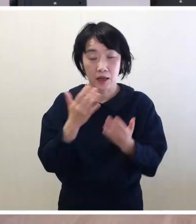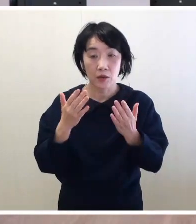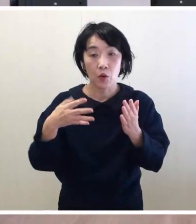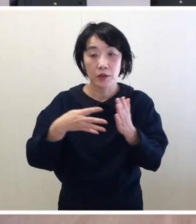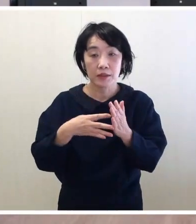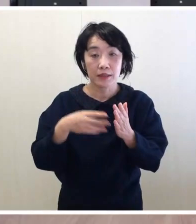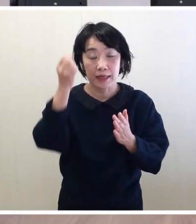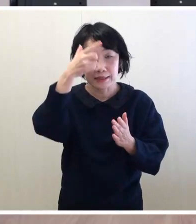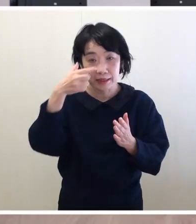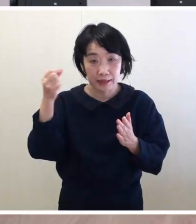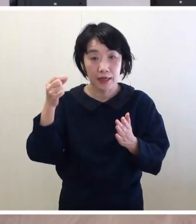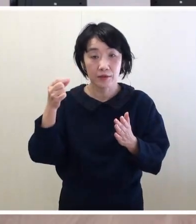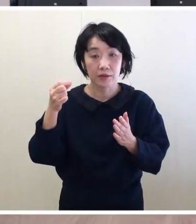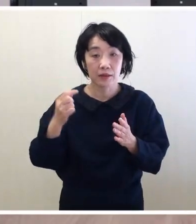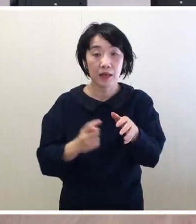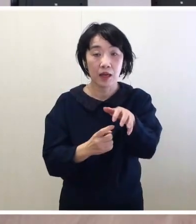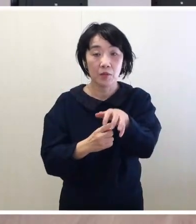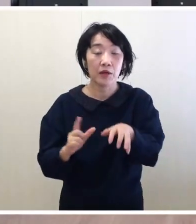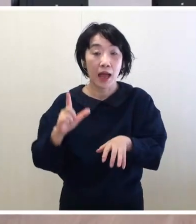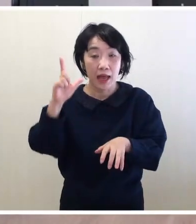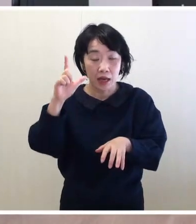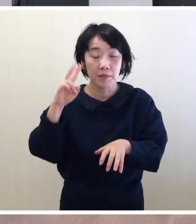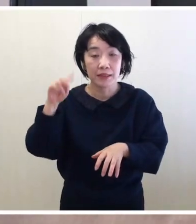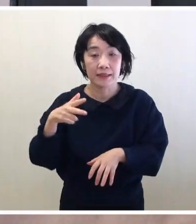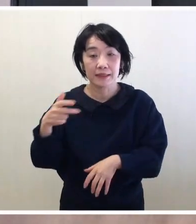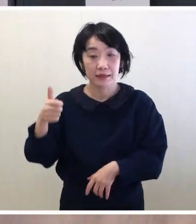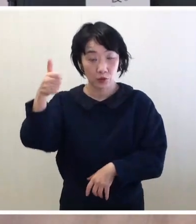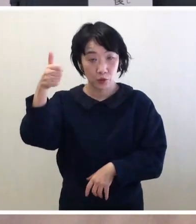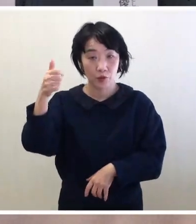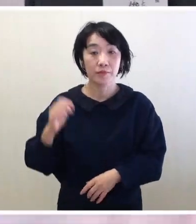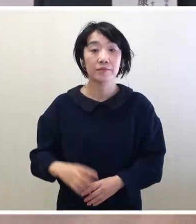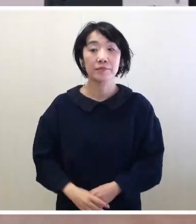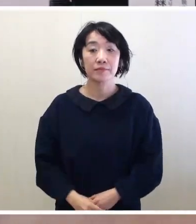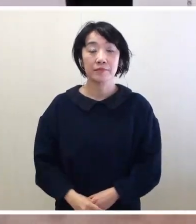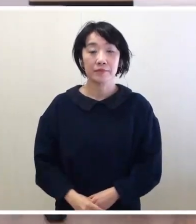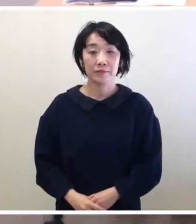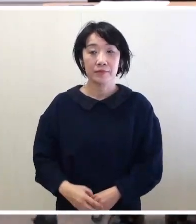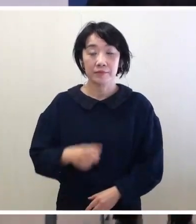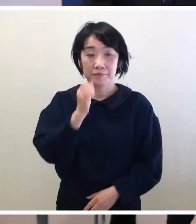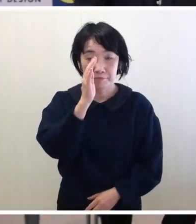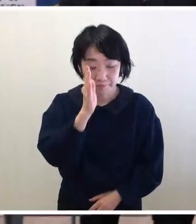。学校法人関西学院村上一平理事長様でございます。